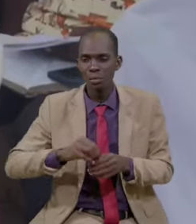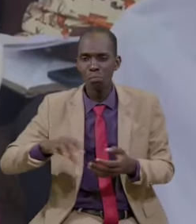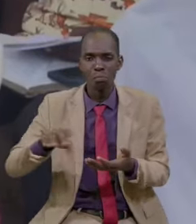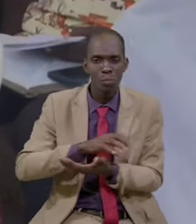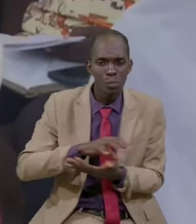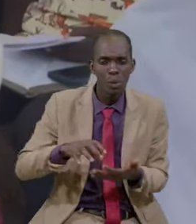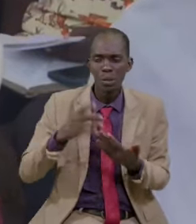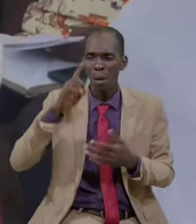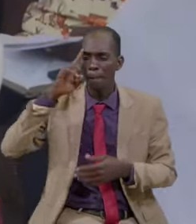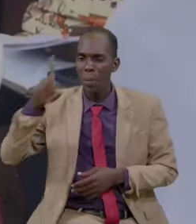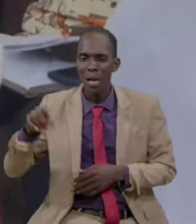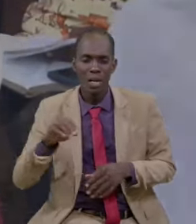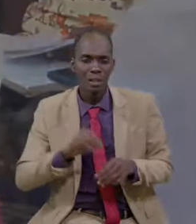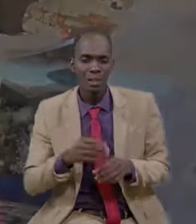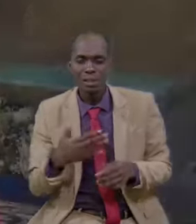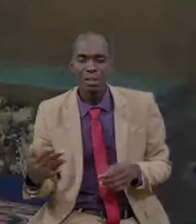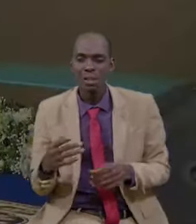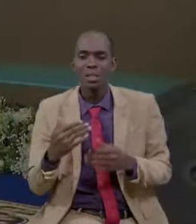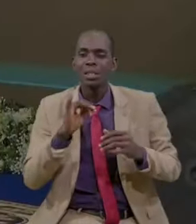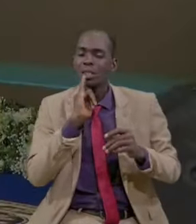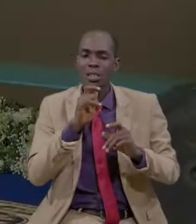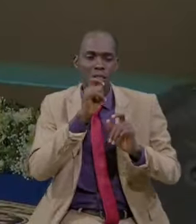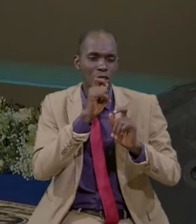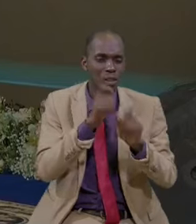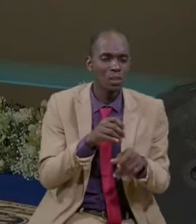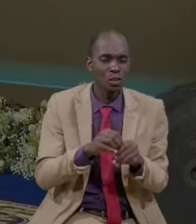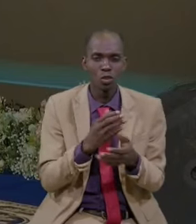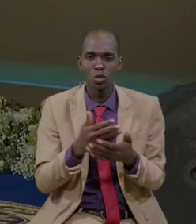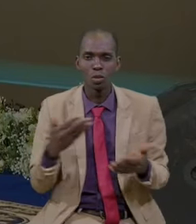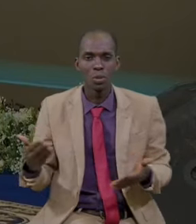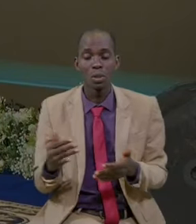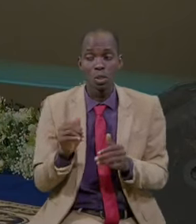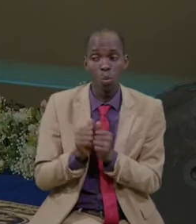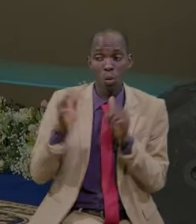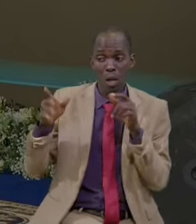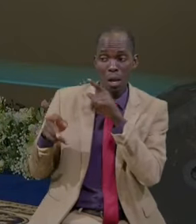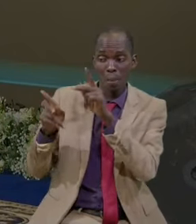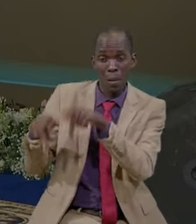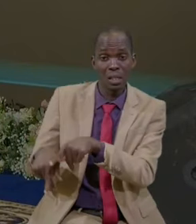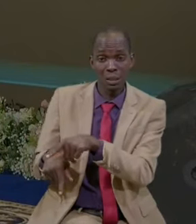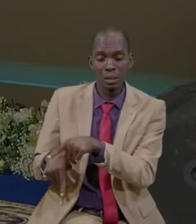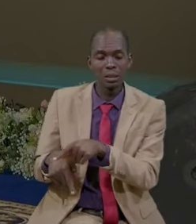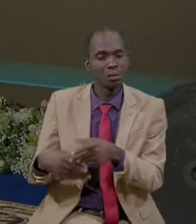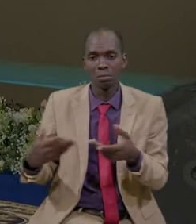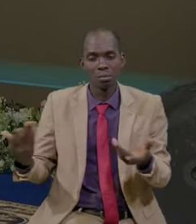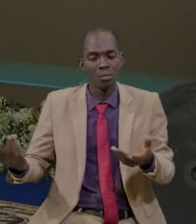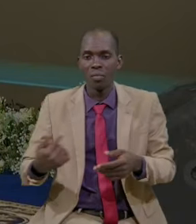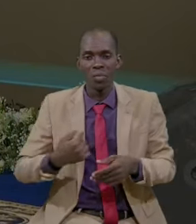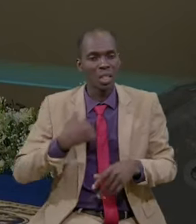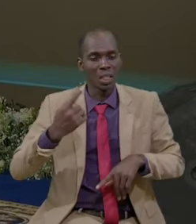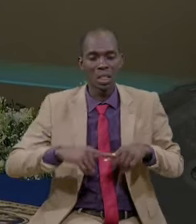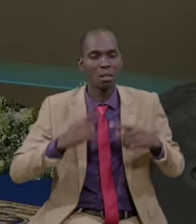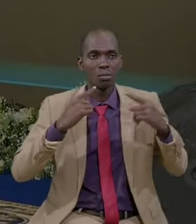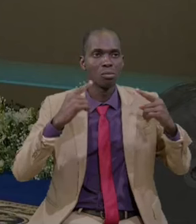ses dons, mon ministère ne va pas prospérer. Ainsi, parce que j'ai besoin de ses